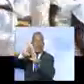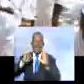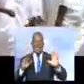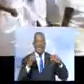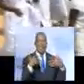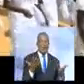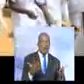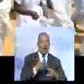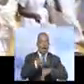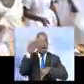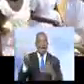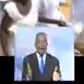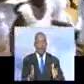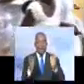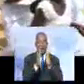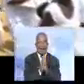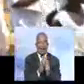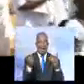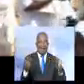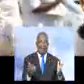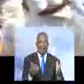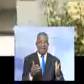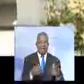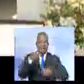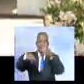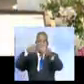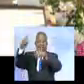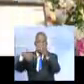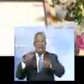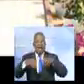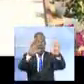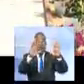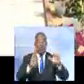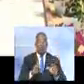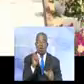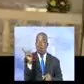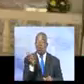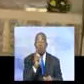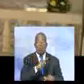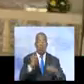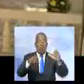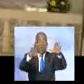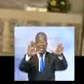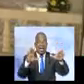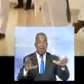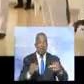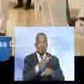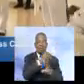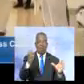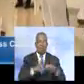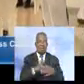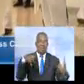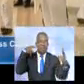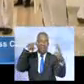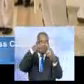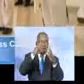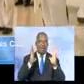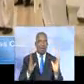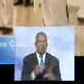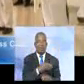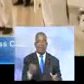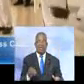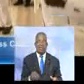Après le culte en direction, le sanctuaire où repose le prophète Papa Nouveau. Ici, les fidèles venus de toutes les régions de la Côte d'Ivoire se prosternent sur